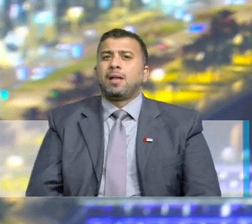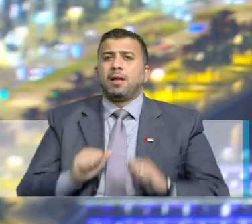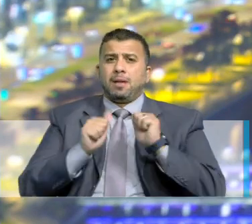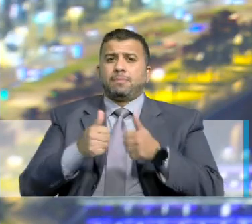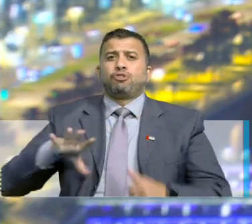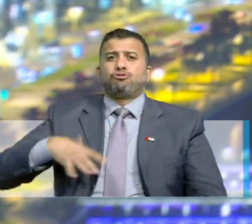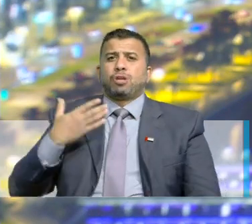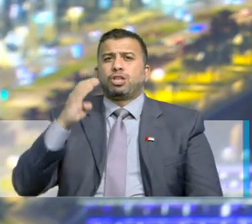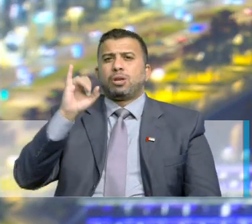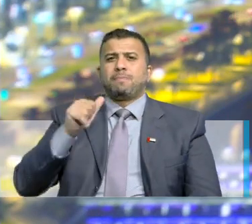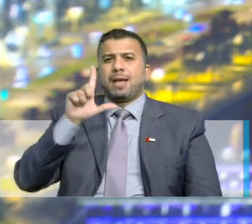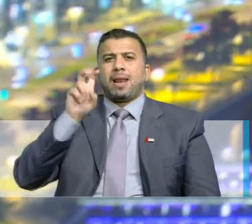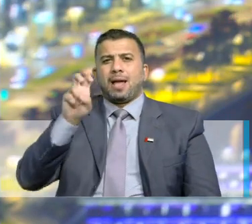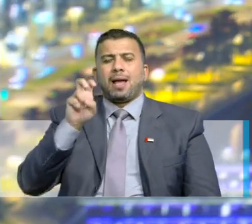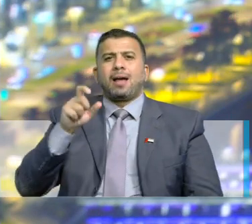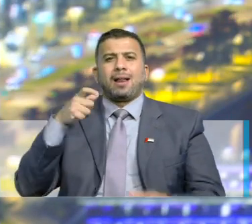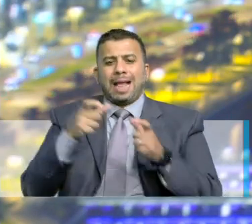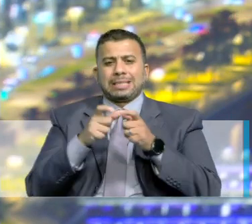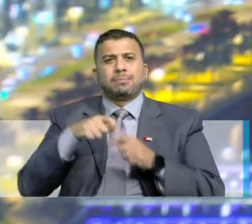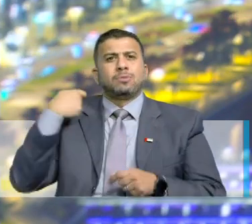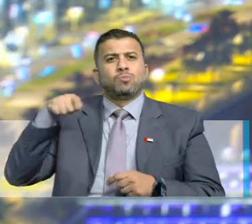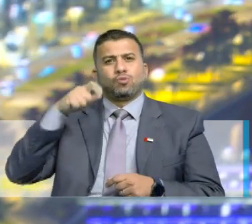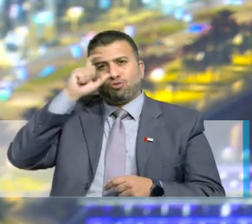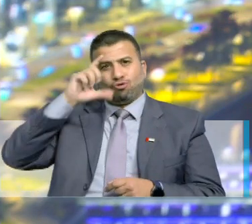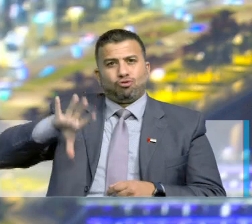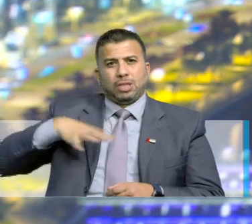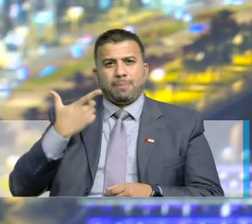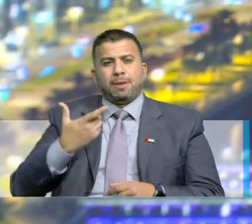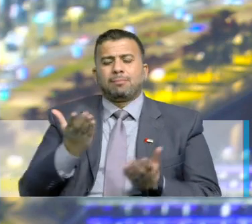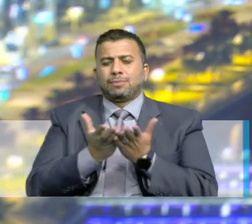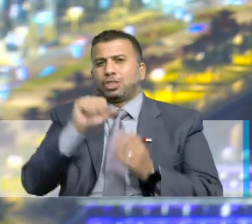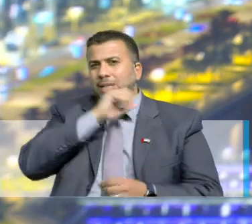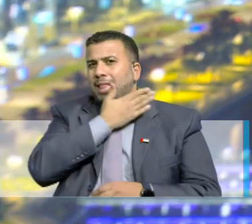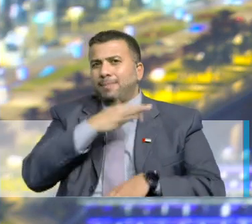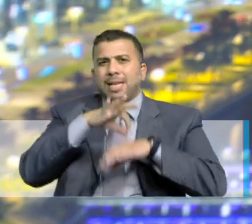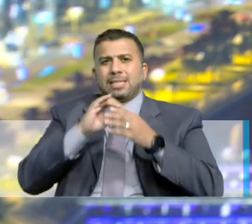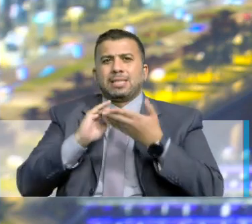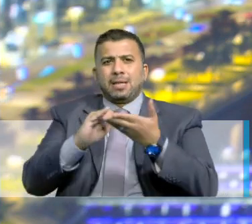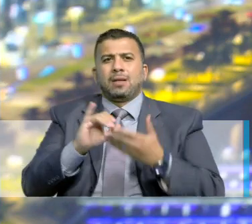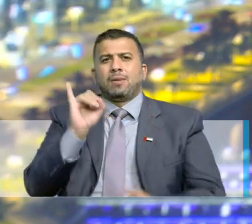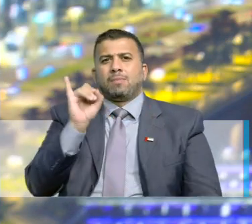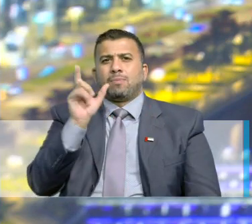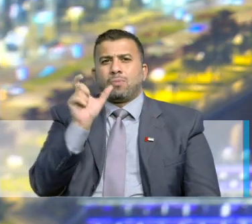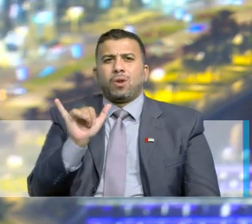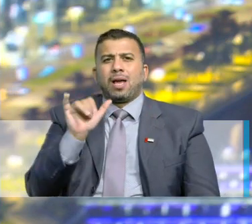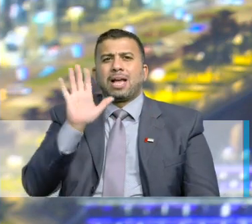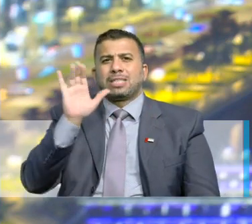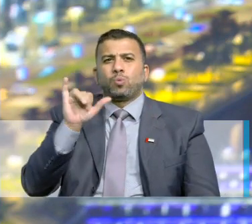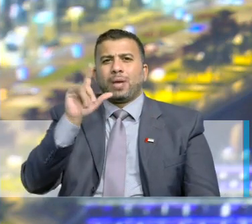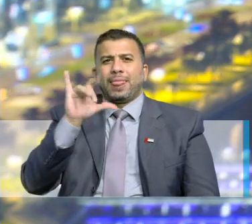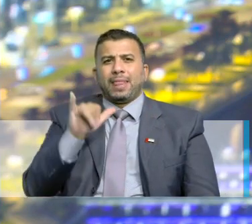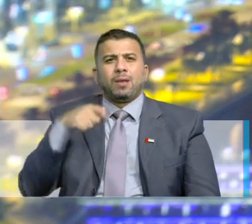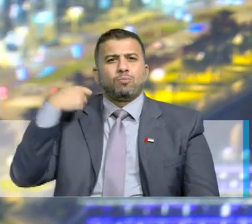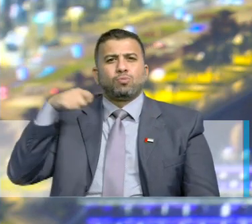بحضور الشيخة جميلة بنت محمد القاسمي مدير عام مدينة الشارقة للخدمات الإنسانية، والأستاذة منى بن حدة السويدي مدير